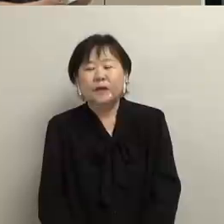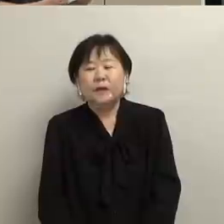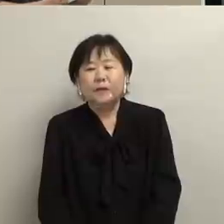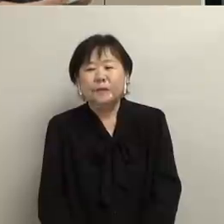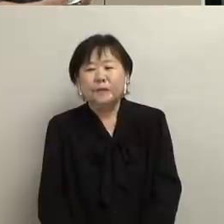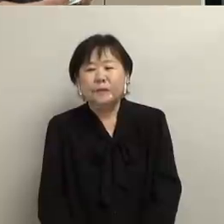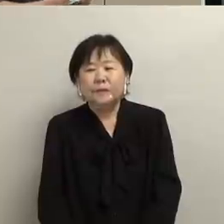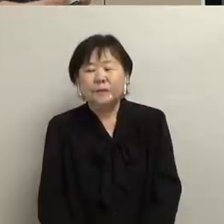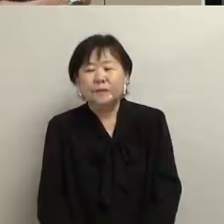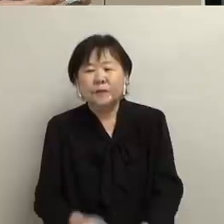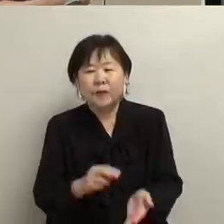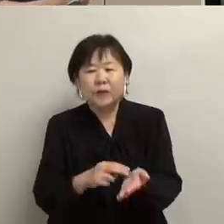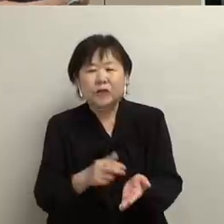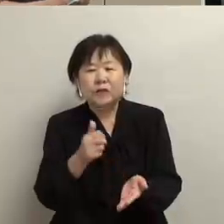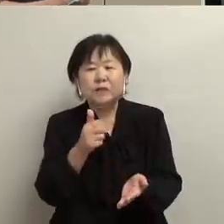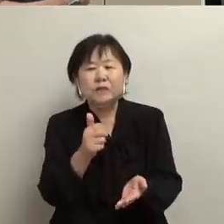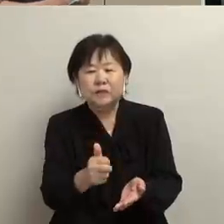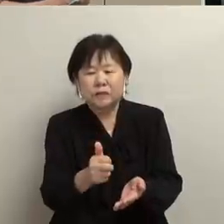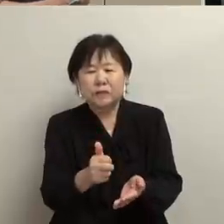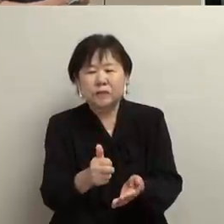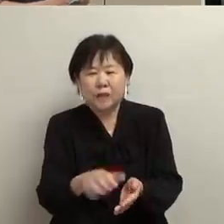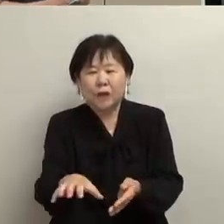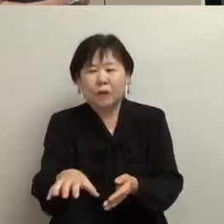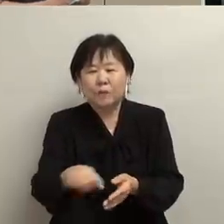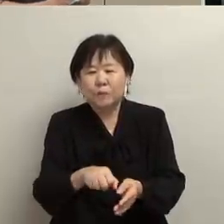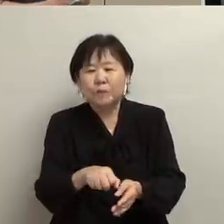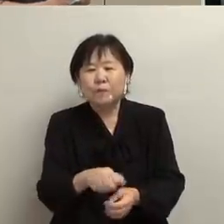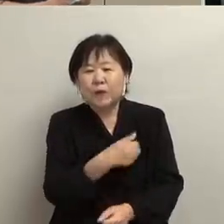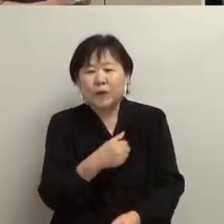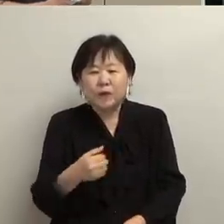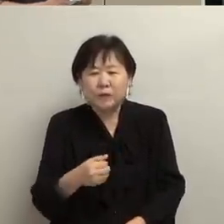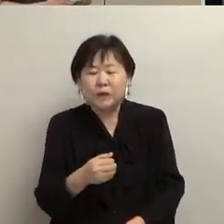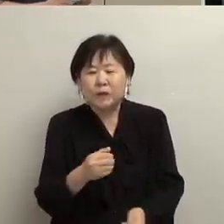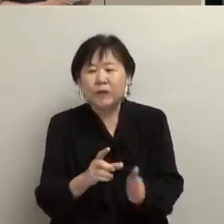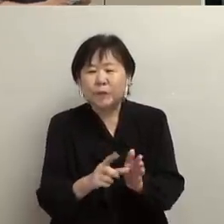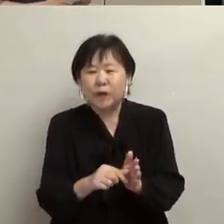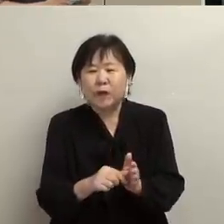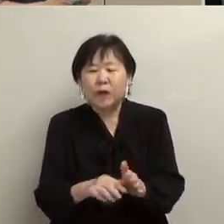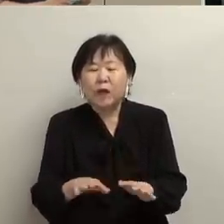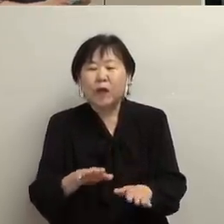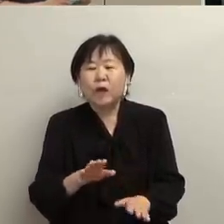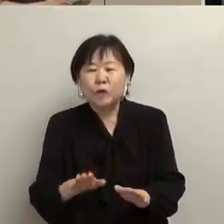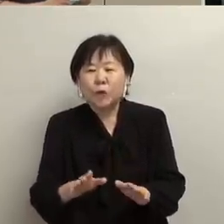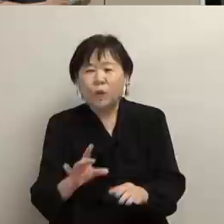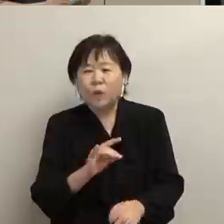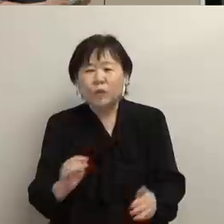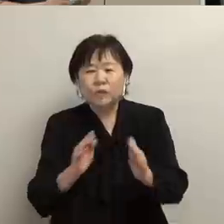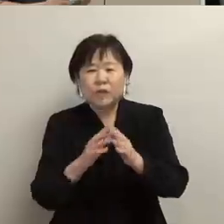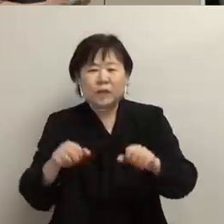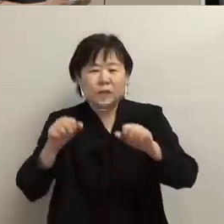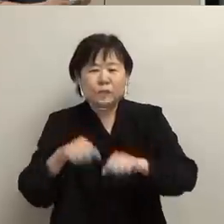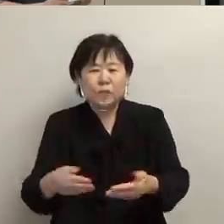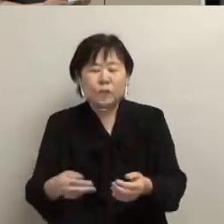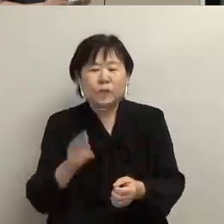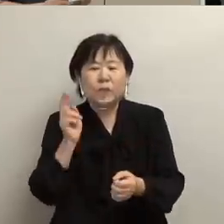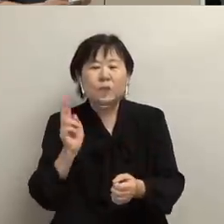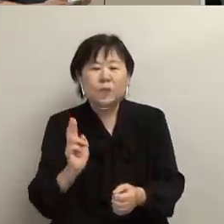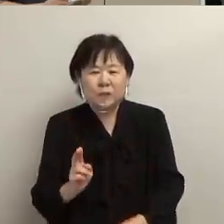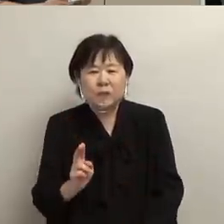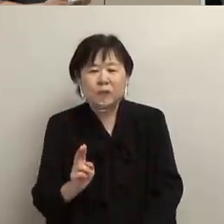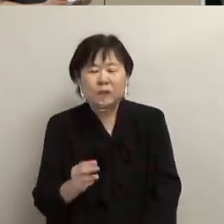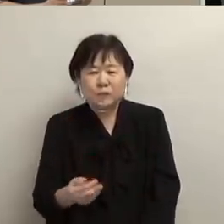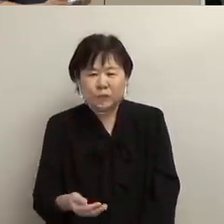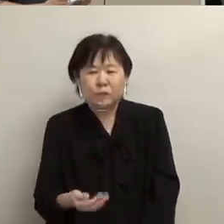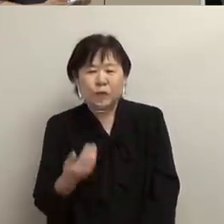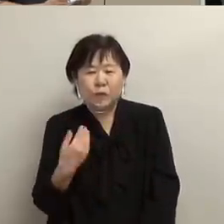本当にあの医師の確保が出来次第というところでまあ今日はの議決もいただきましたあのまあの間に調整も進めておりますの